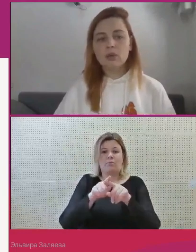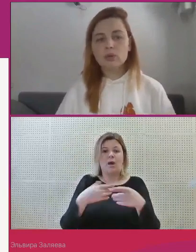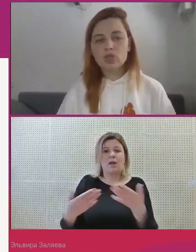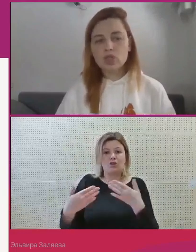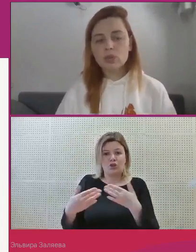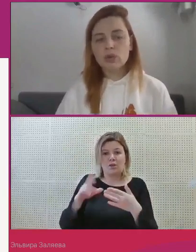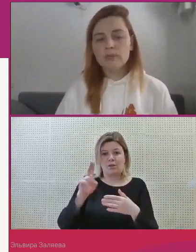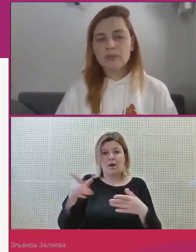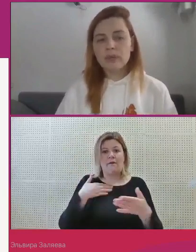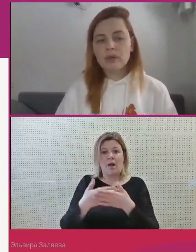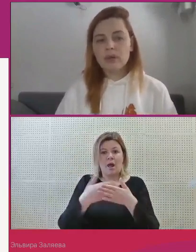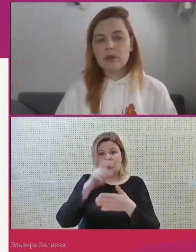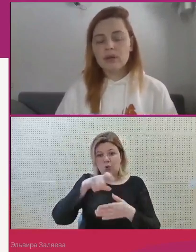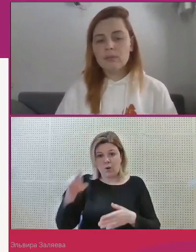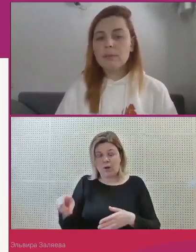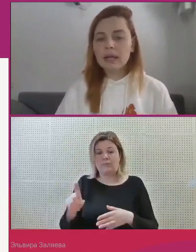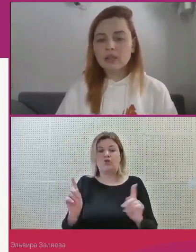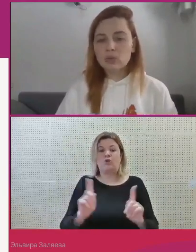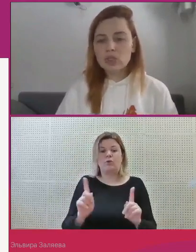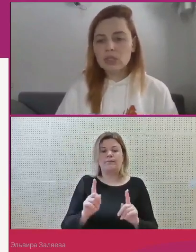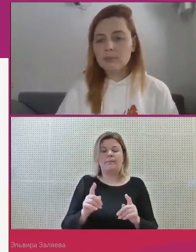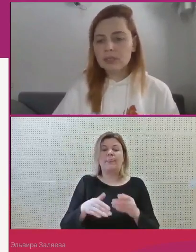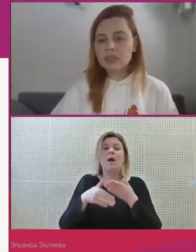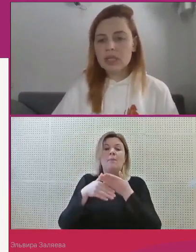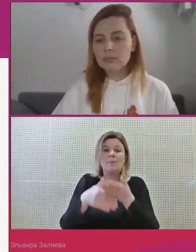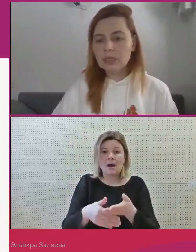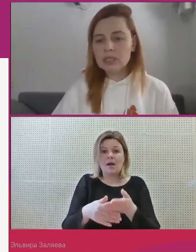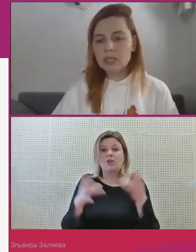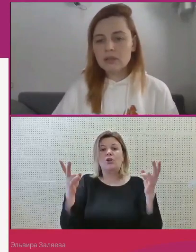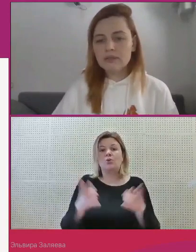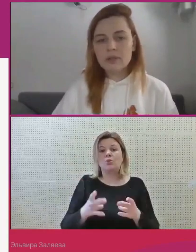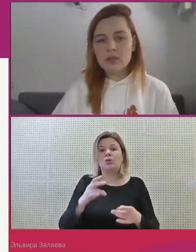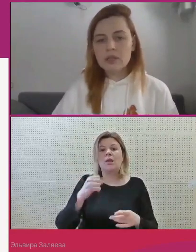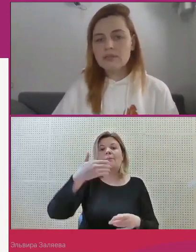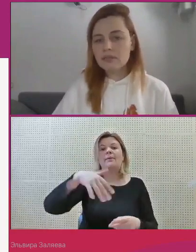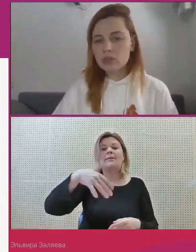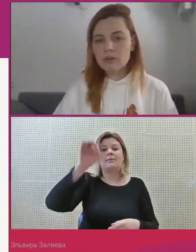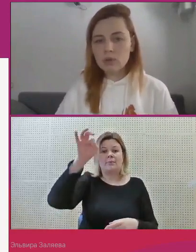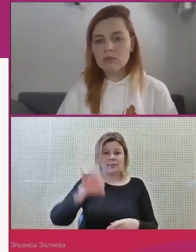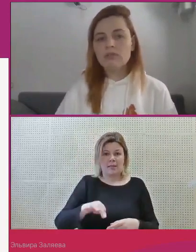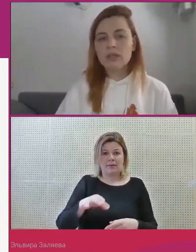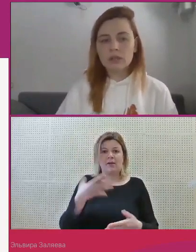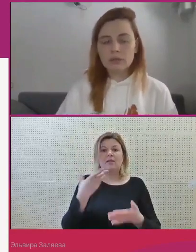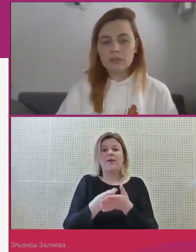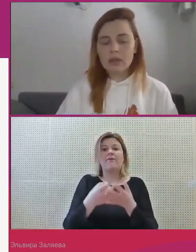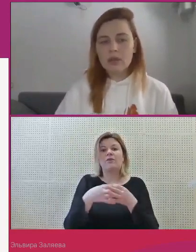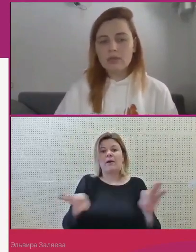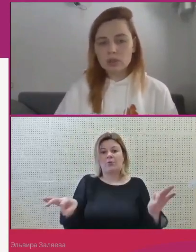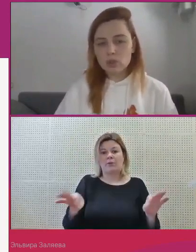именно в таком ключе, что помогать нужно на 50% своего свободного